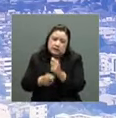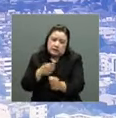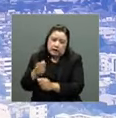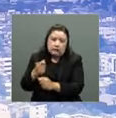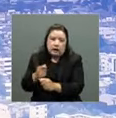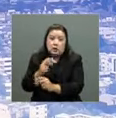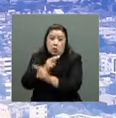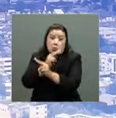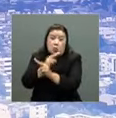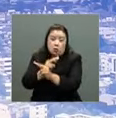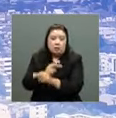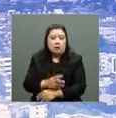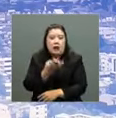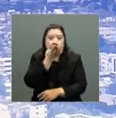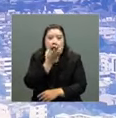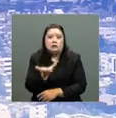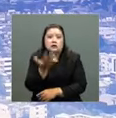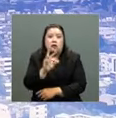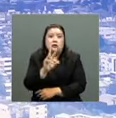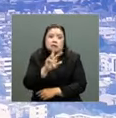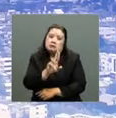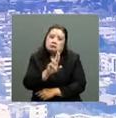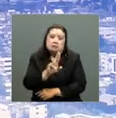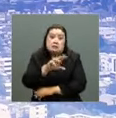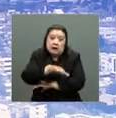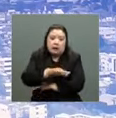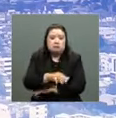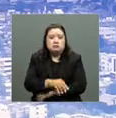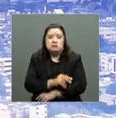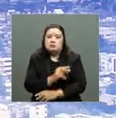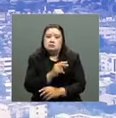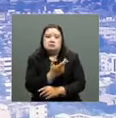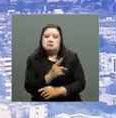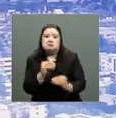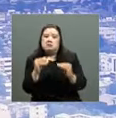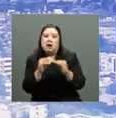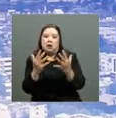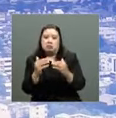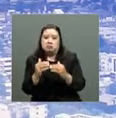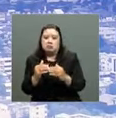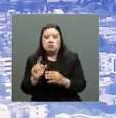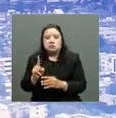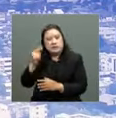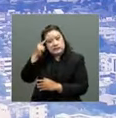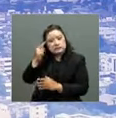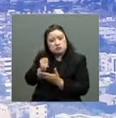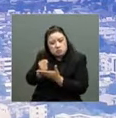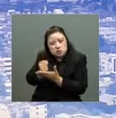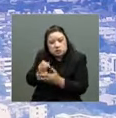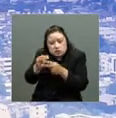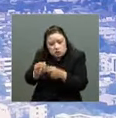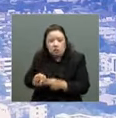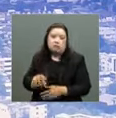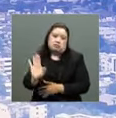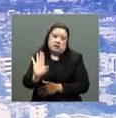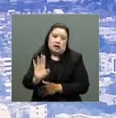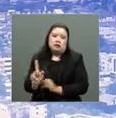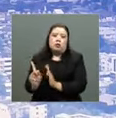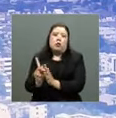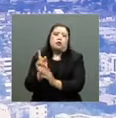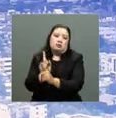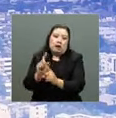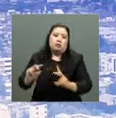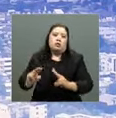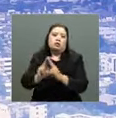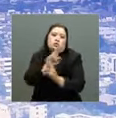เพราะฉะนั้นสิ่งที่เกิดขึ้นไม่ได้ต้องการที่จะเอาใจฝ่ายใดฝ่ายหนึ่งนะครับเราก็ทำตามหน้าที่กระทรวงสาธารณสุ